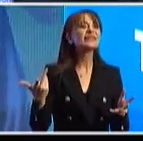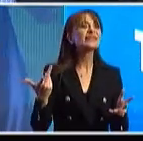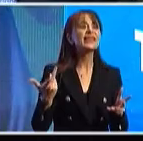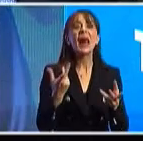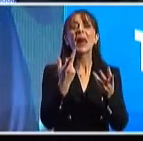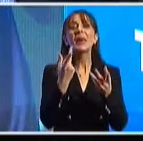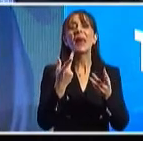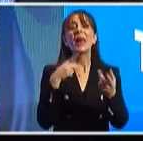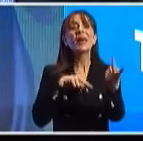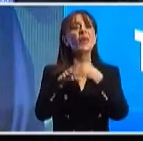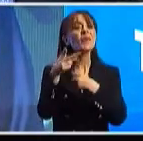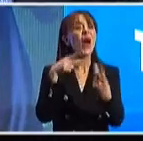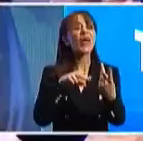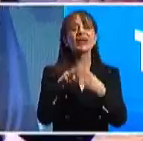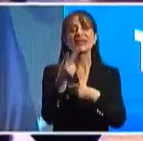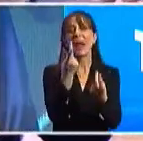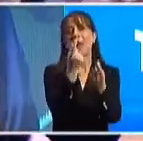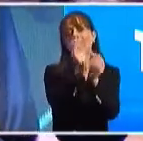ücretsiz yapacağız.